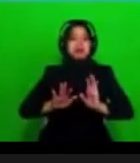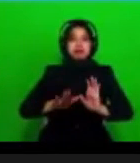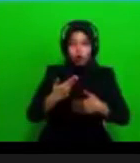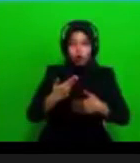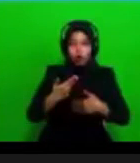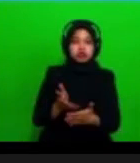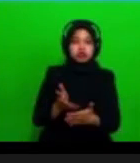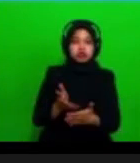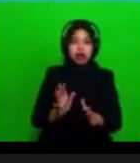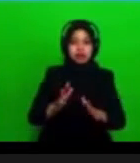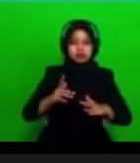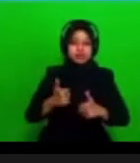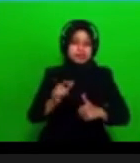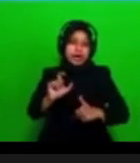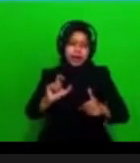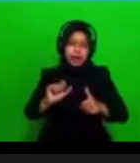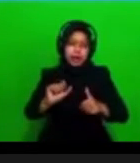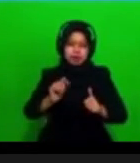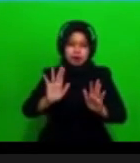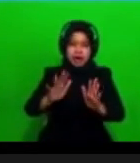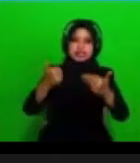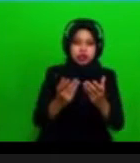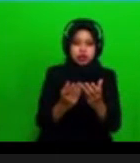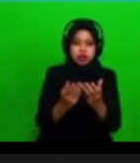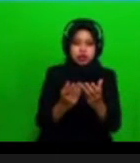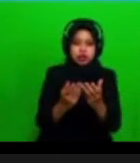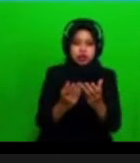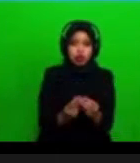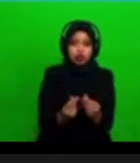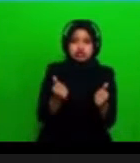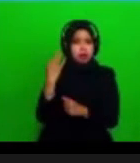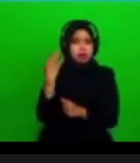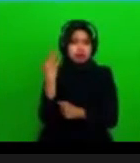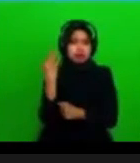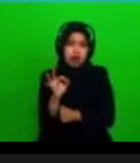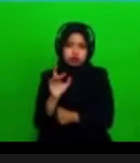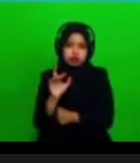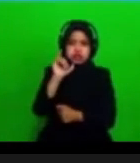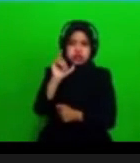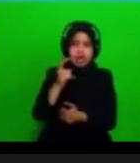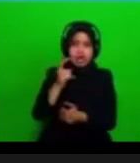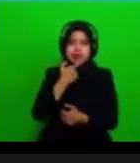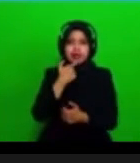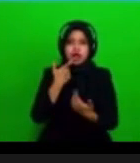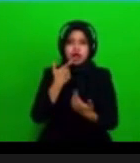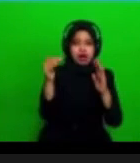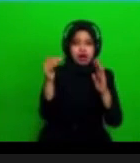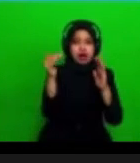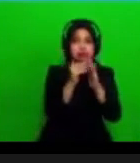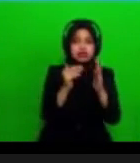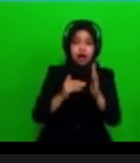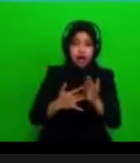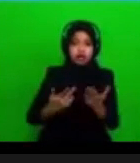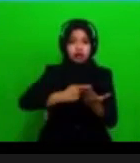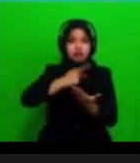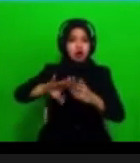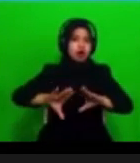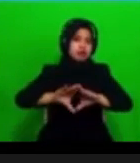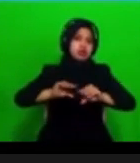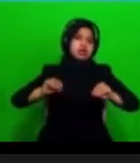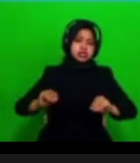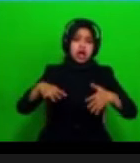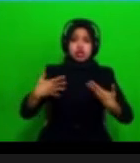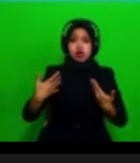langkah yang kita lakukan, langkah terobosan, inovasi-inovasi baru dalam hal kebijakan, program